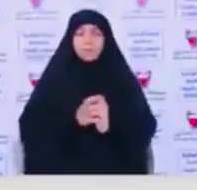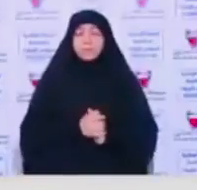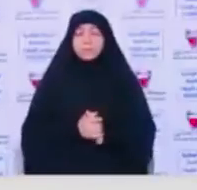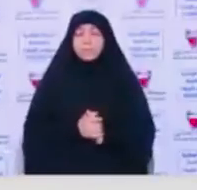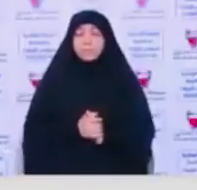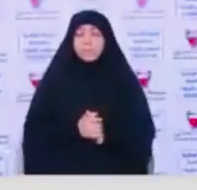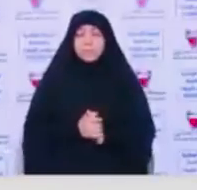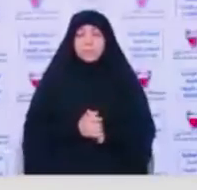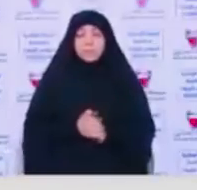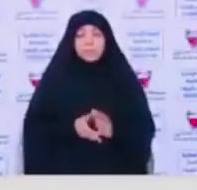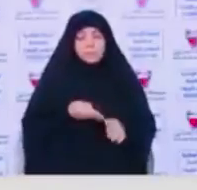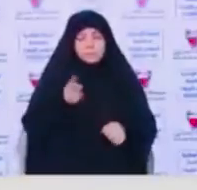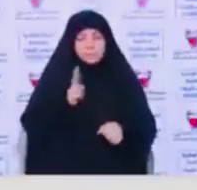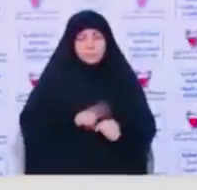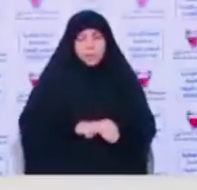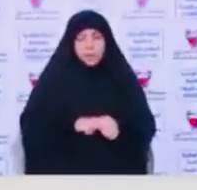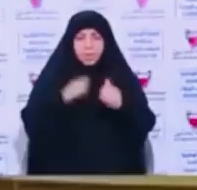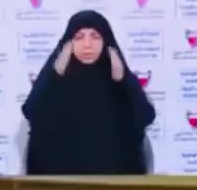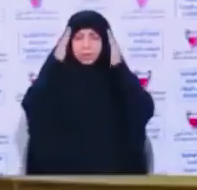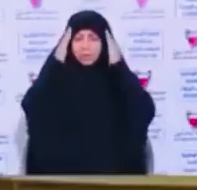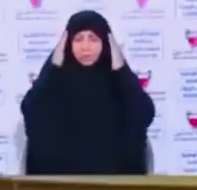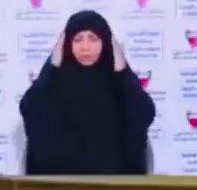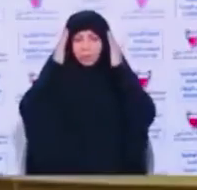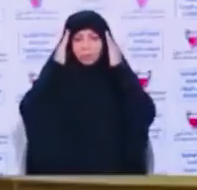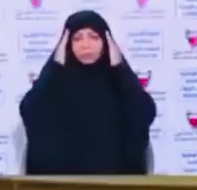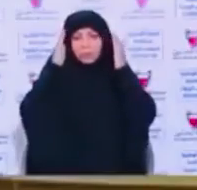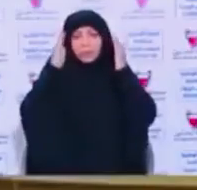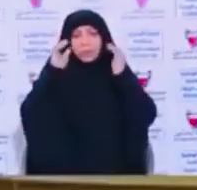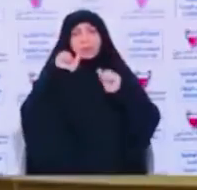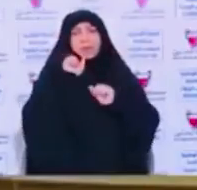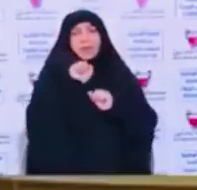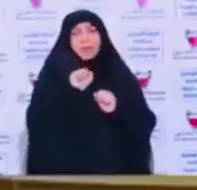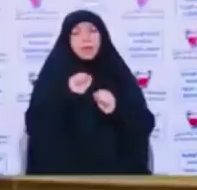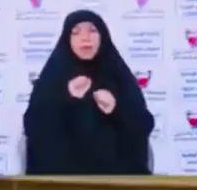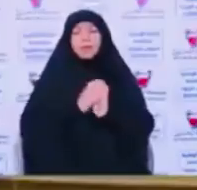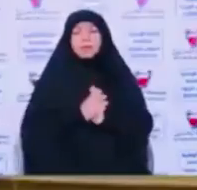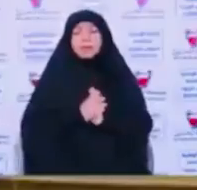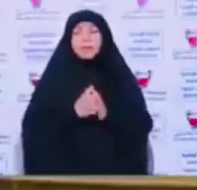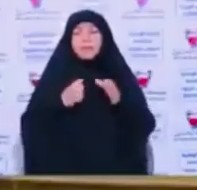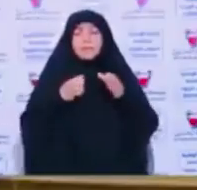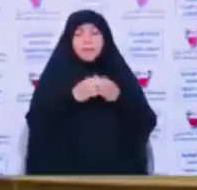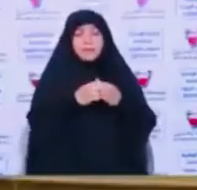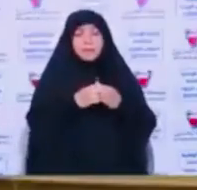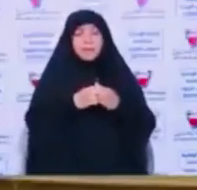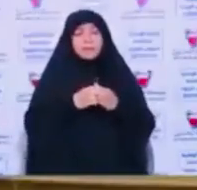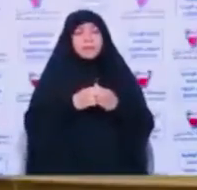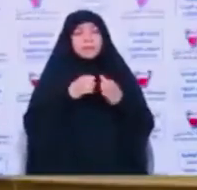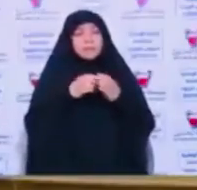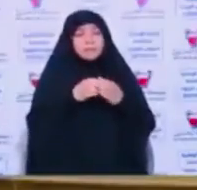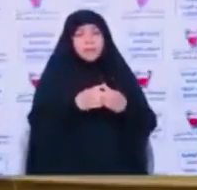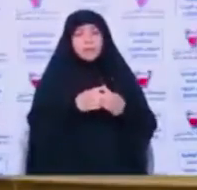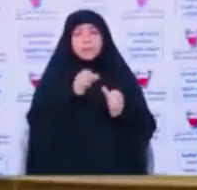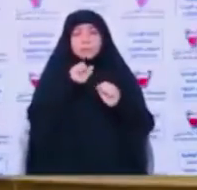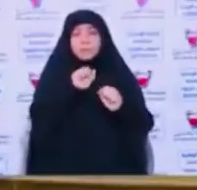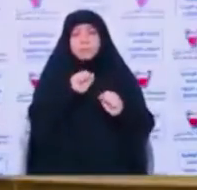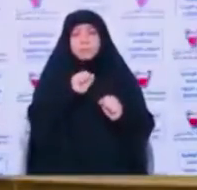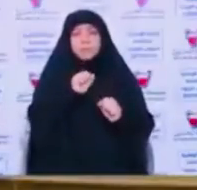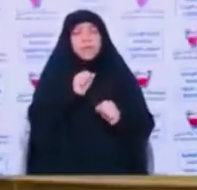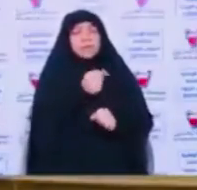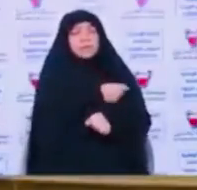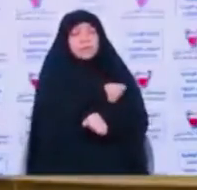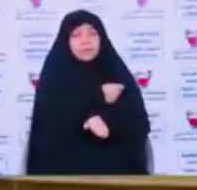الشكر الجزير والعميق لفريق المتتابعين المخالطين على هذه الجهود. 60,000